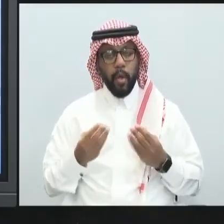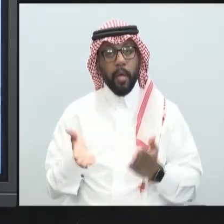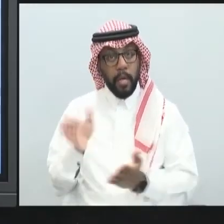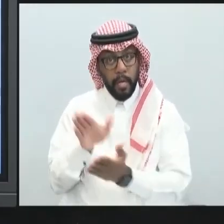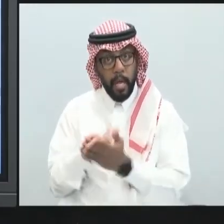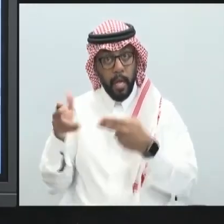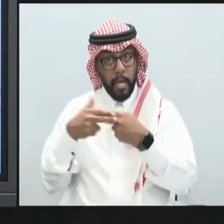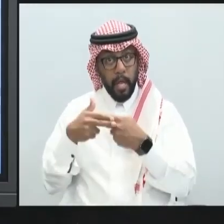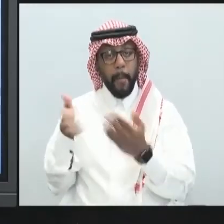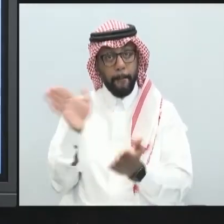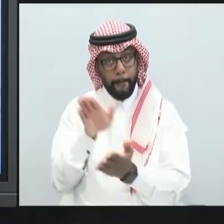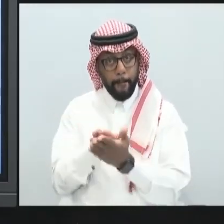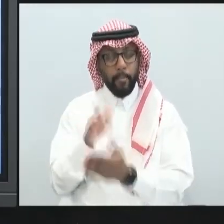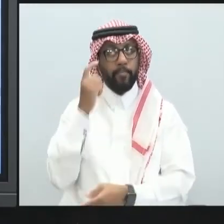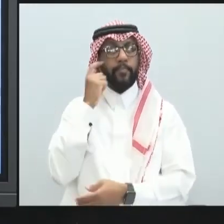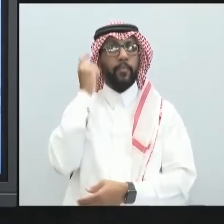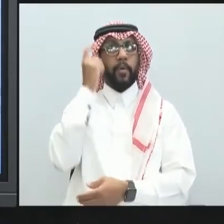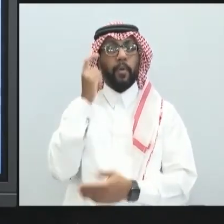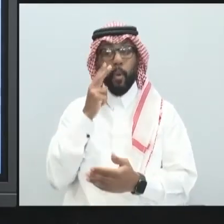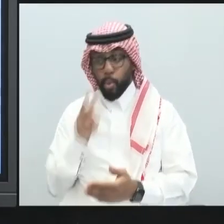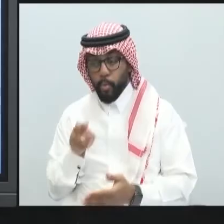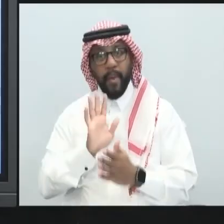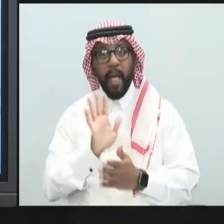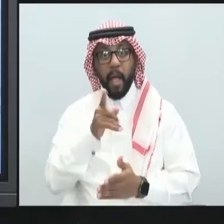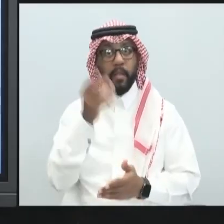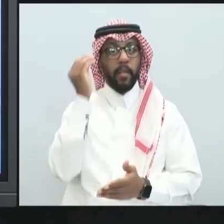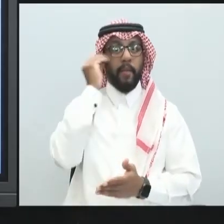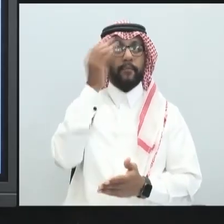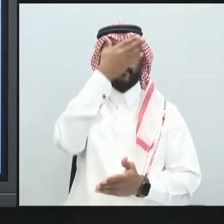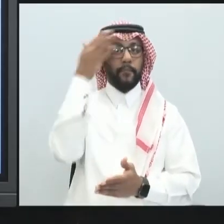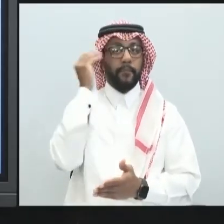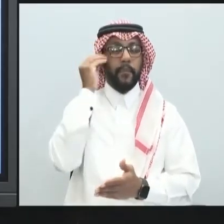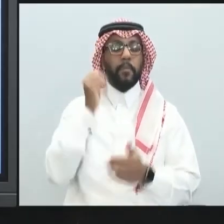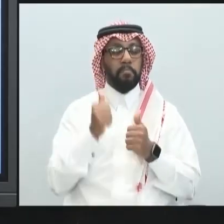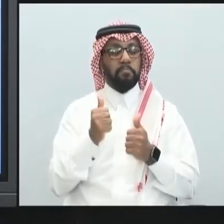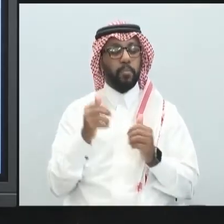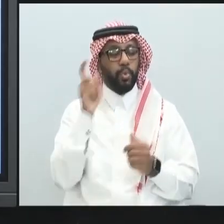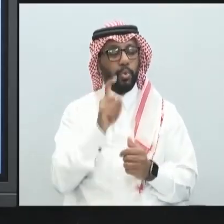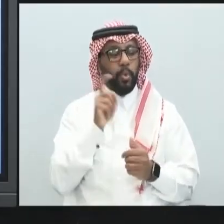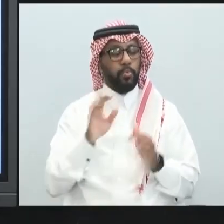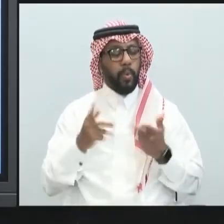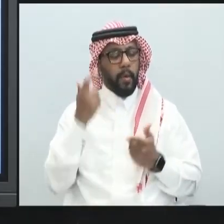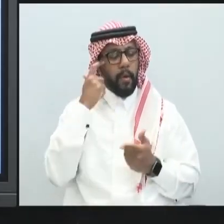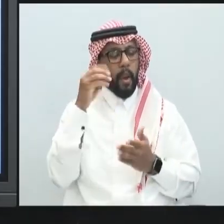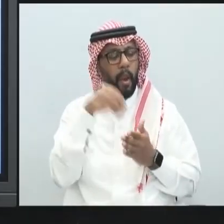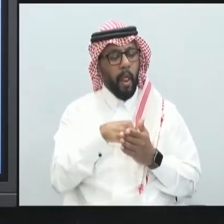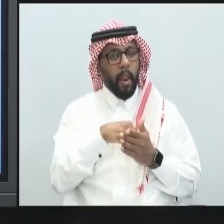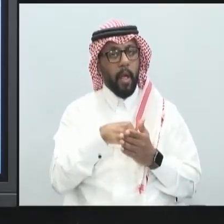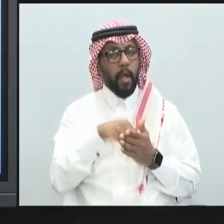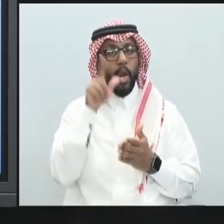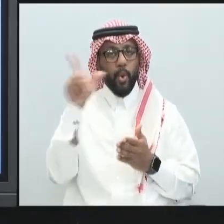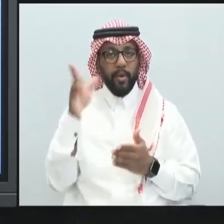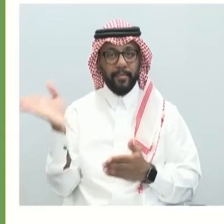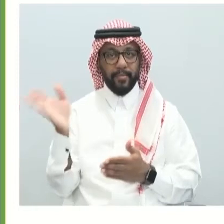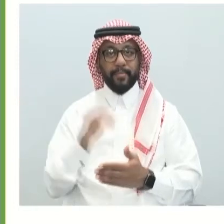الكتاب ثم تعود لتراجع الاجابه مع ما كتب داخل النص